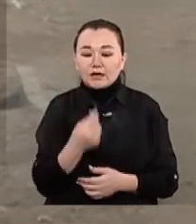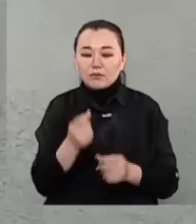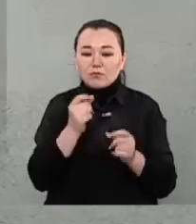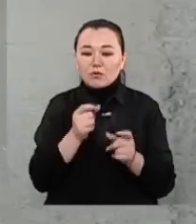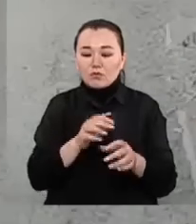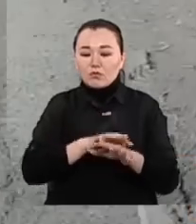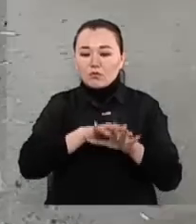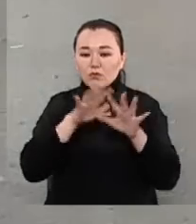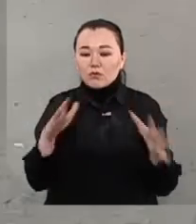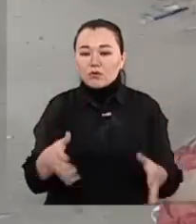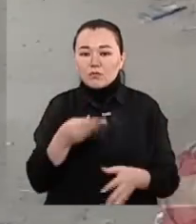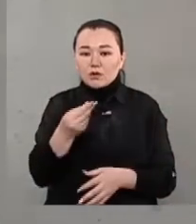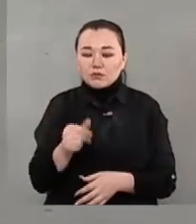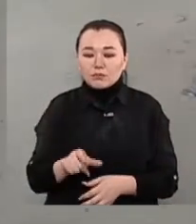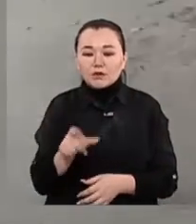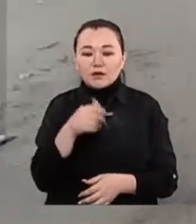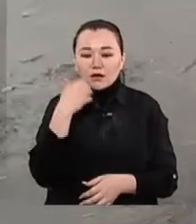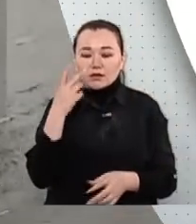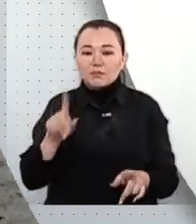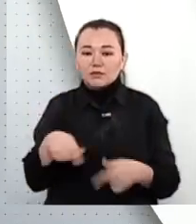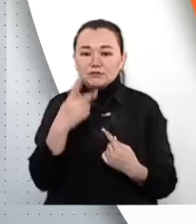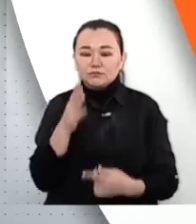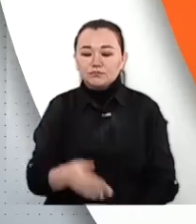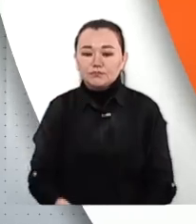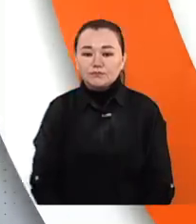полигонуна айналган акылсыз жол кашан калыпка келет?